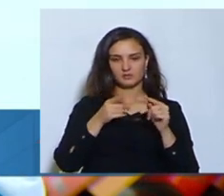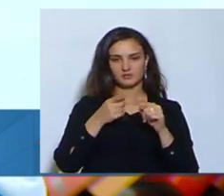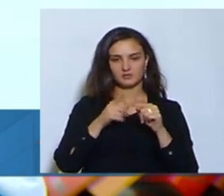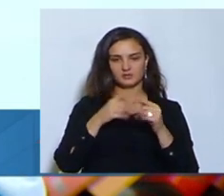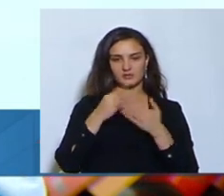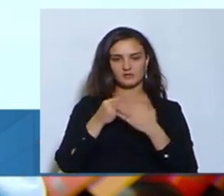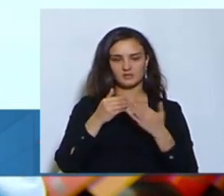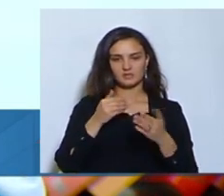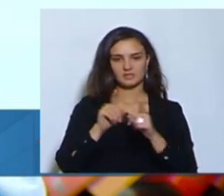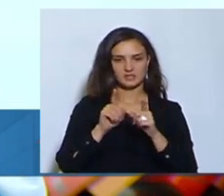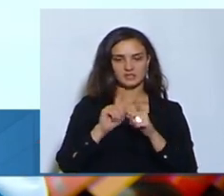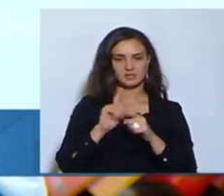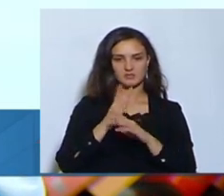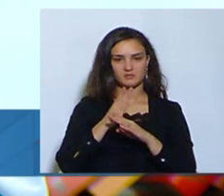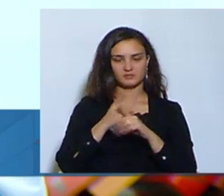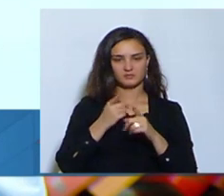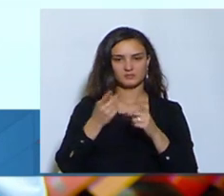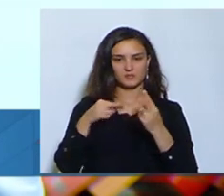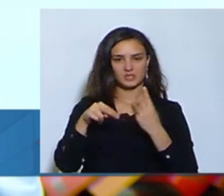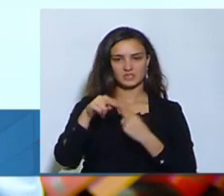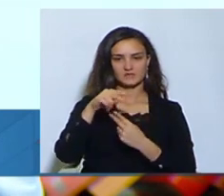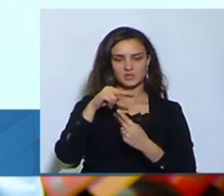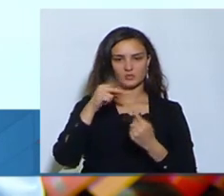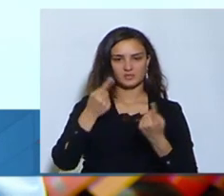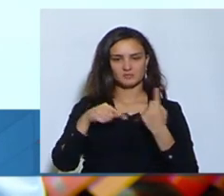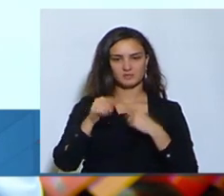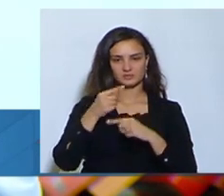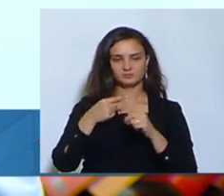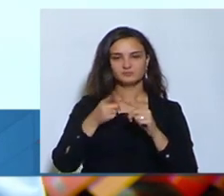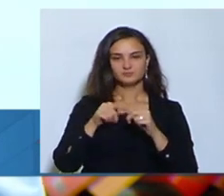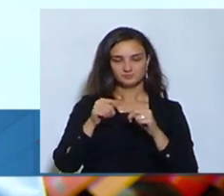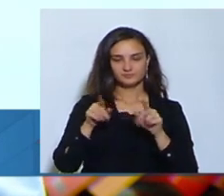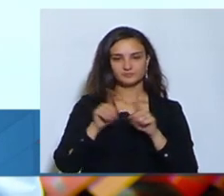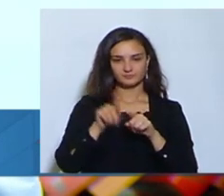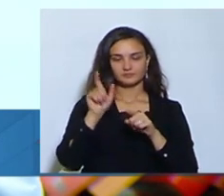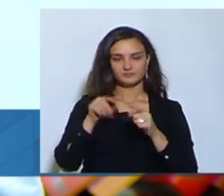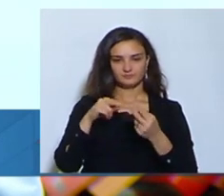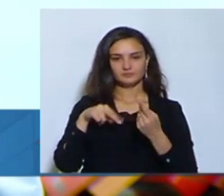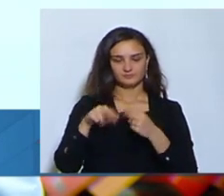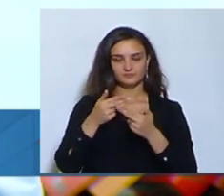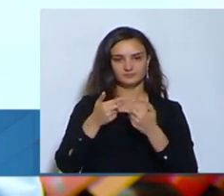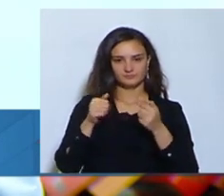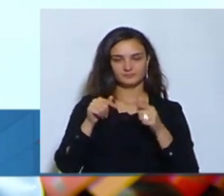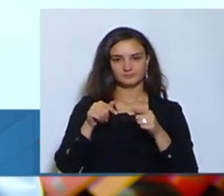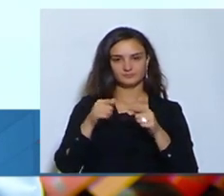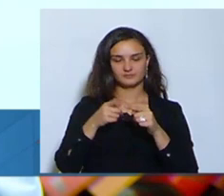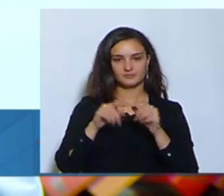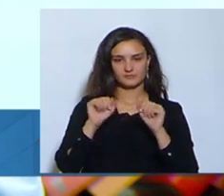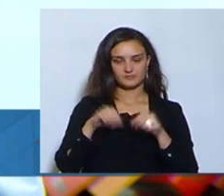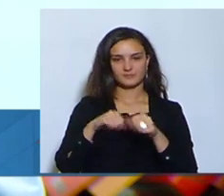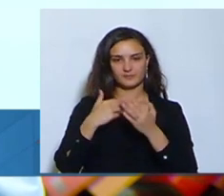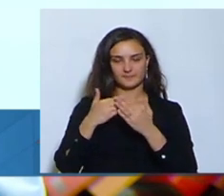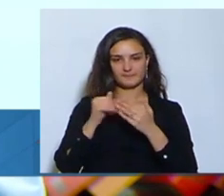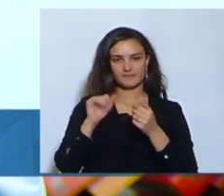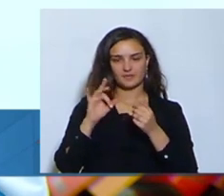აშლილობებს ახასიათებს ესეთი რამე, მონაცვლეობენ ერთმანეთში. ერთსა და იმავე ადამიანს. კი ბატონო, ერთსა და იმავე ადამიანში შეიძლება